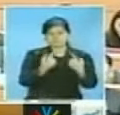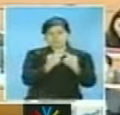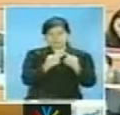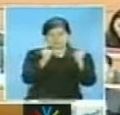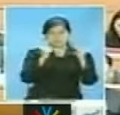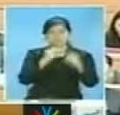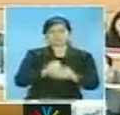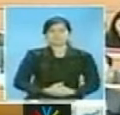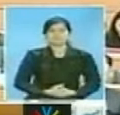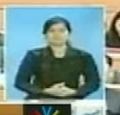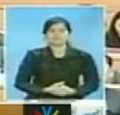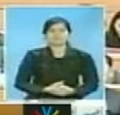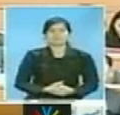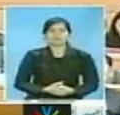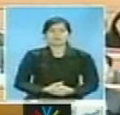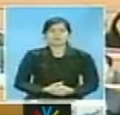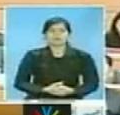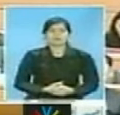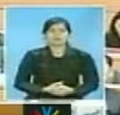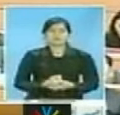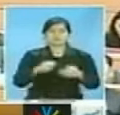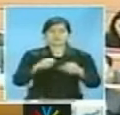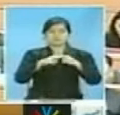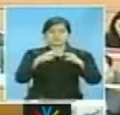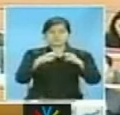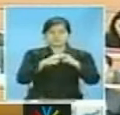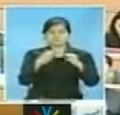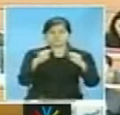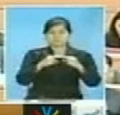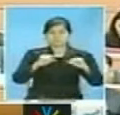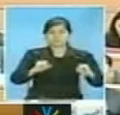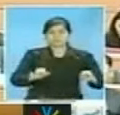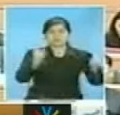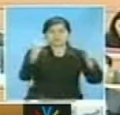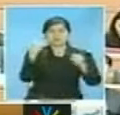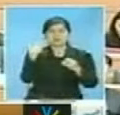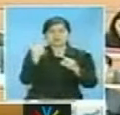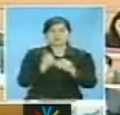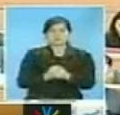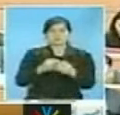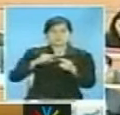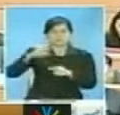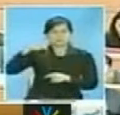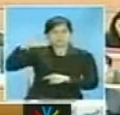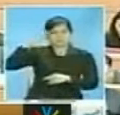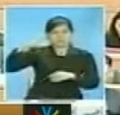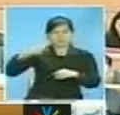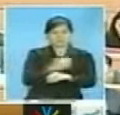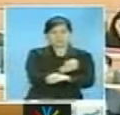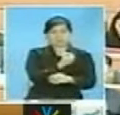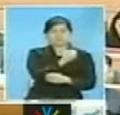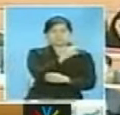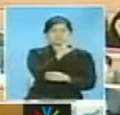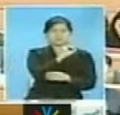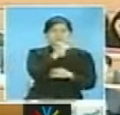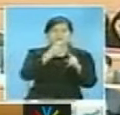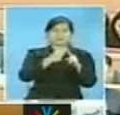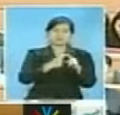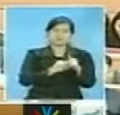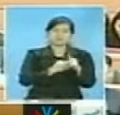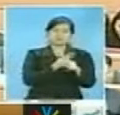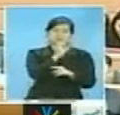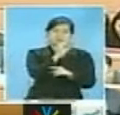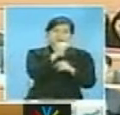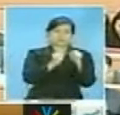ใช่เลยความแตกแยกที่พลเอกสนธิบอกว่าต้องยึดอำนาจในวันที่ 19กันยายนปี